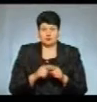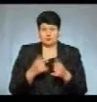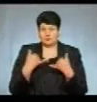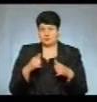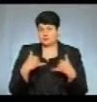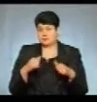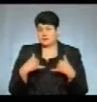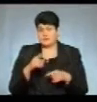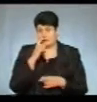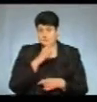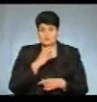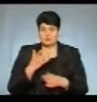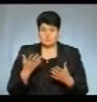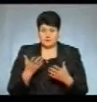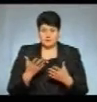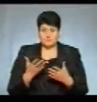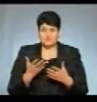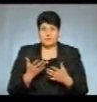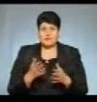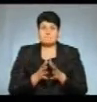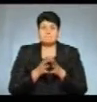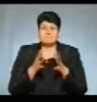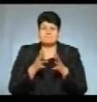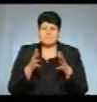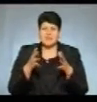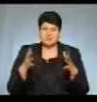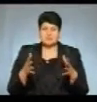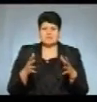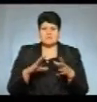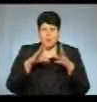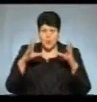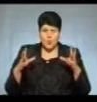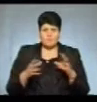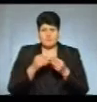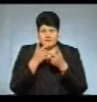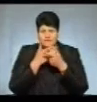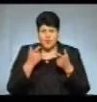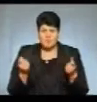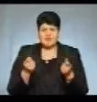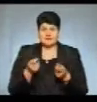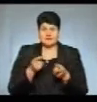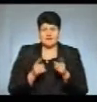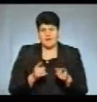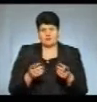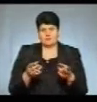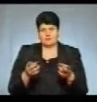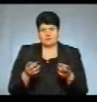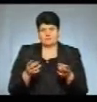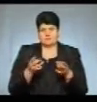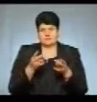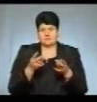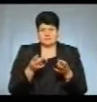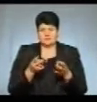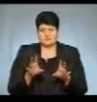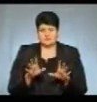дуже незрозуміло, тому значно збільшується масштаб об'єму, об'єм інформації, який реально потрібно для мети.